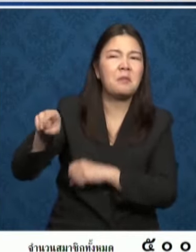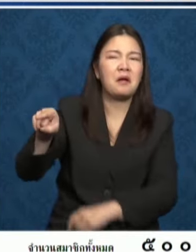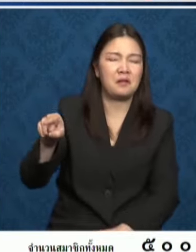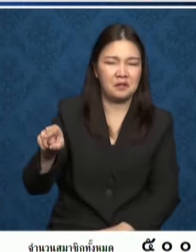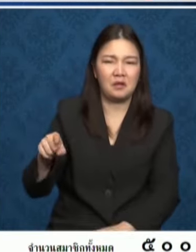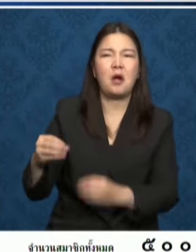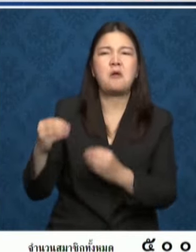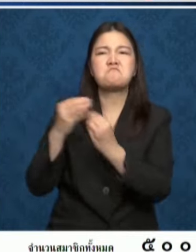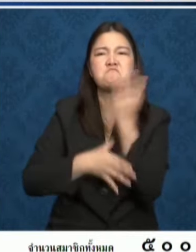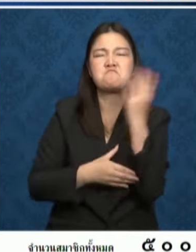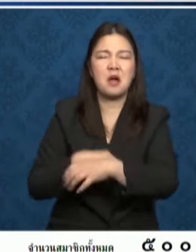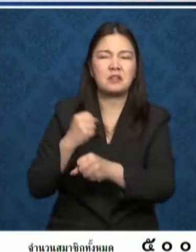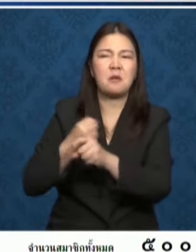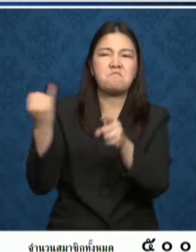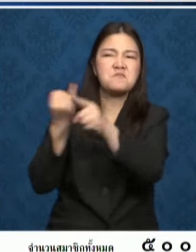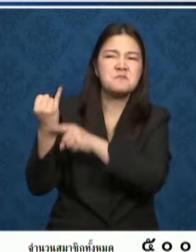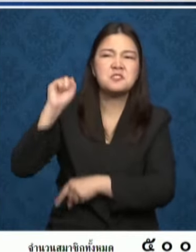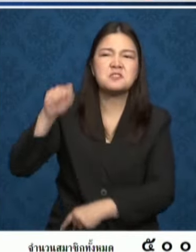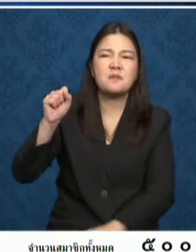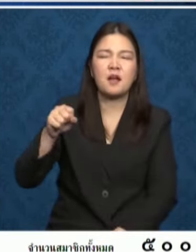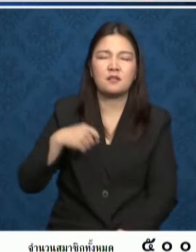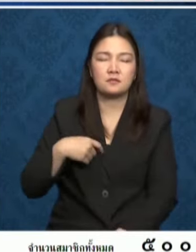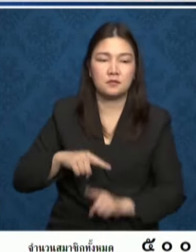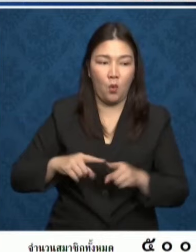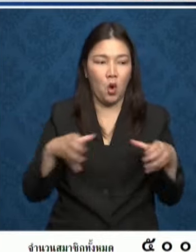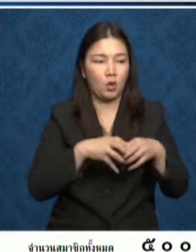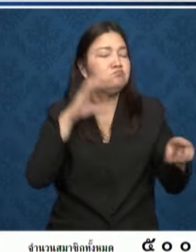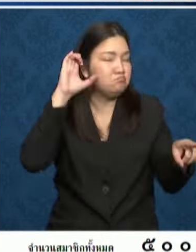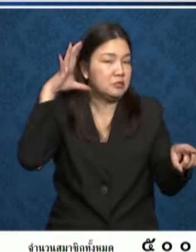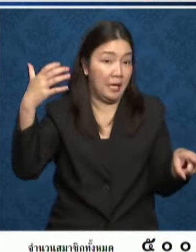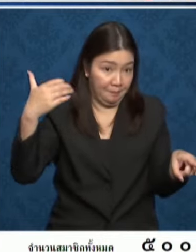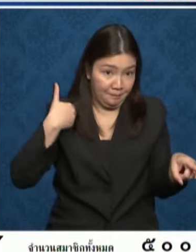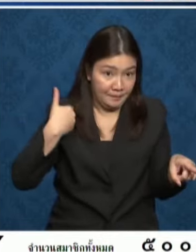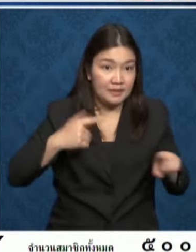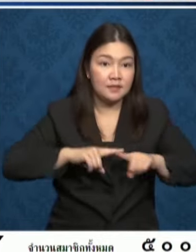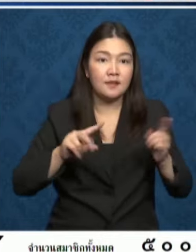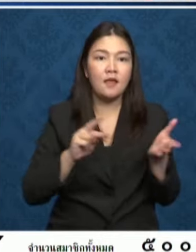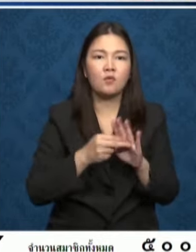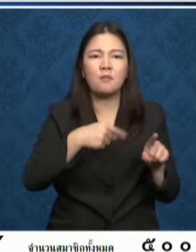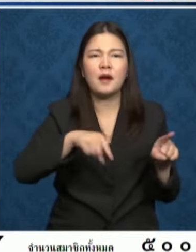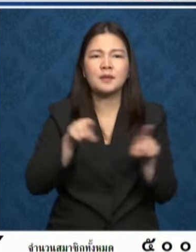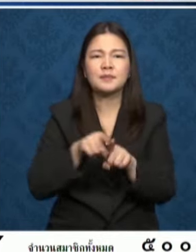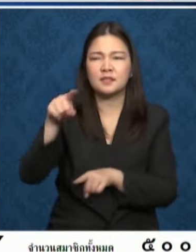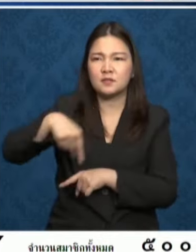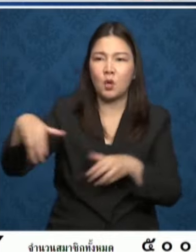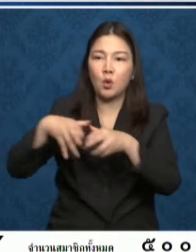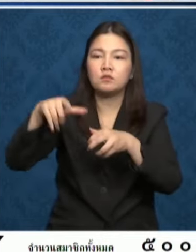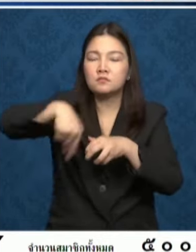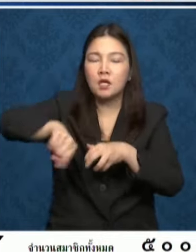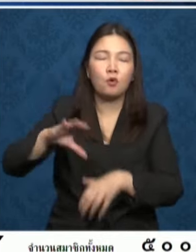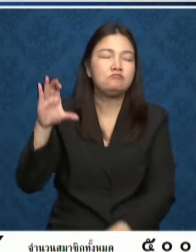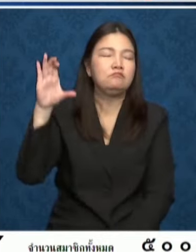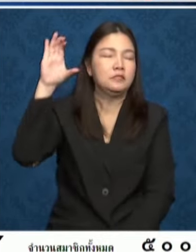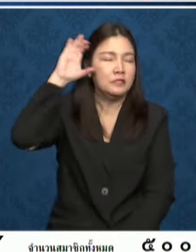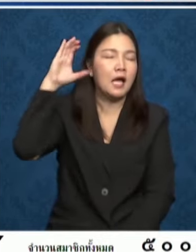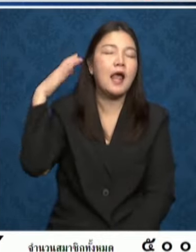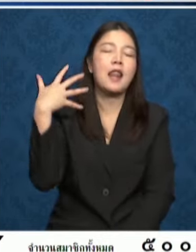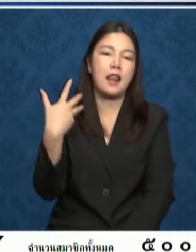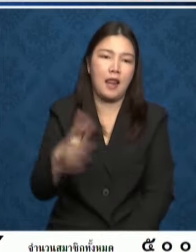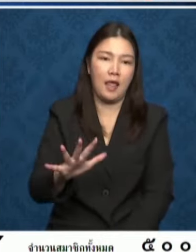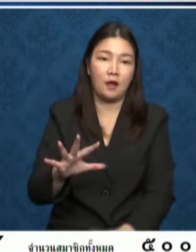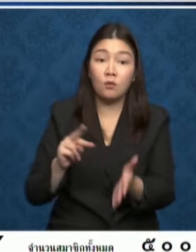ทำลายป่าแม้คนส่วนหนึ่งจะไม่เชื่อแต่สิ่งเหล่านี้ฝังอยู่ในสำนึกของคนเมื่อฝังอยู่ในสำนึก